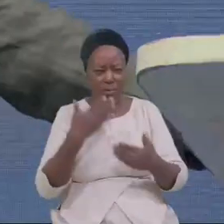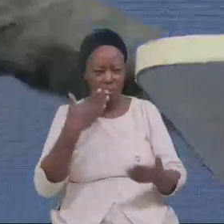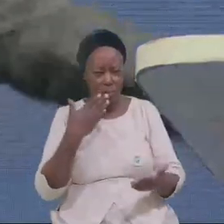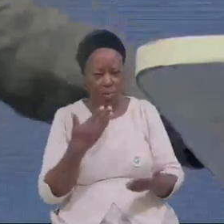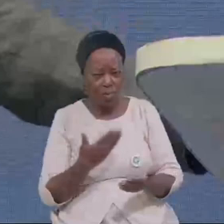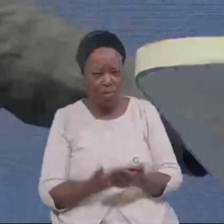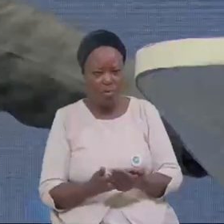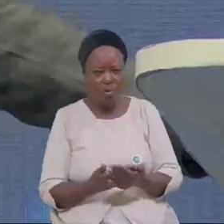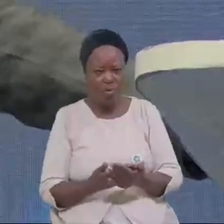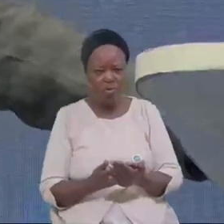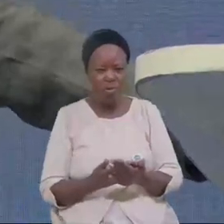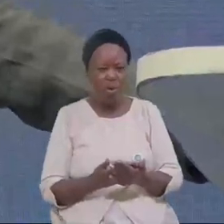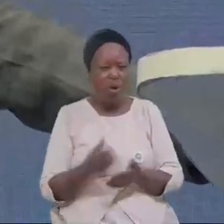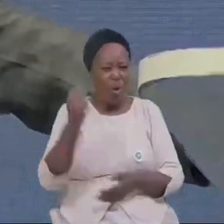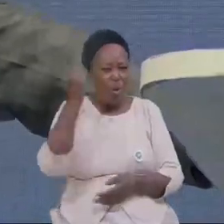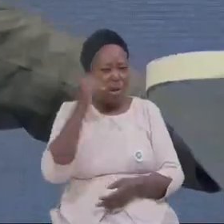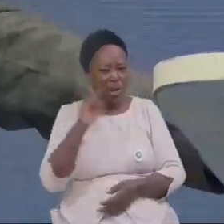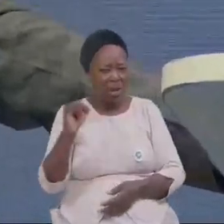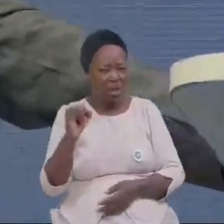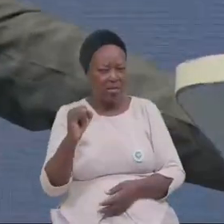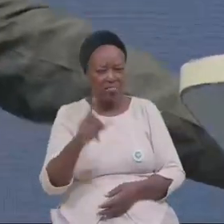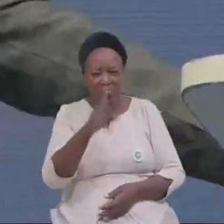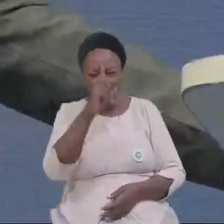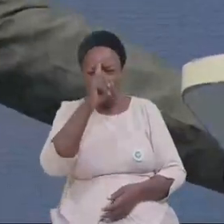Est-ce que tu as un bon quotient intellectuel?